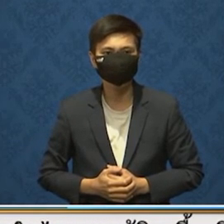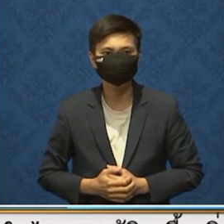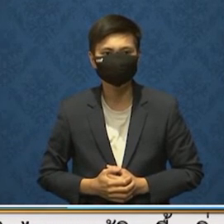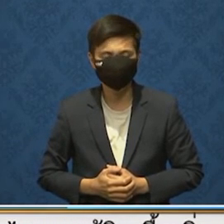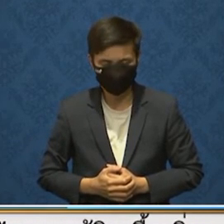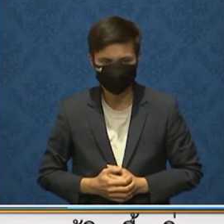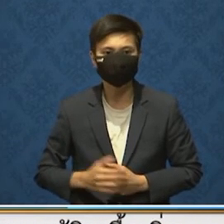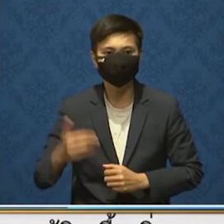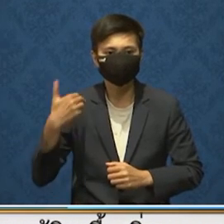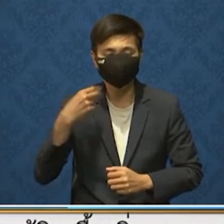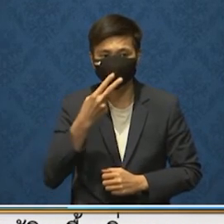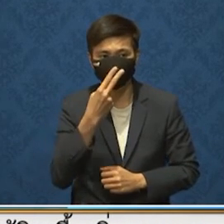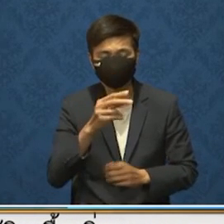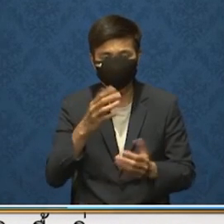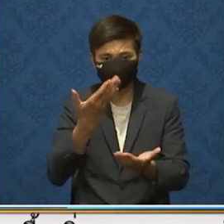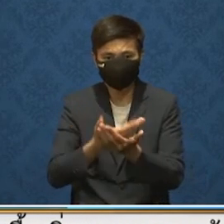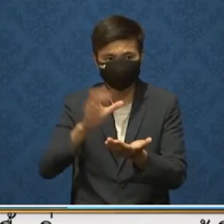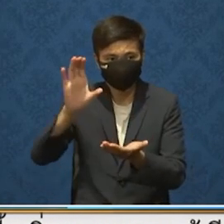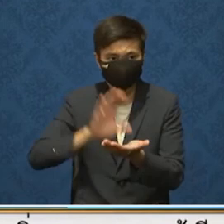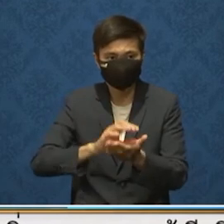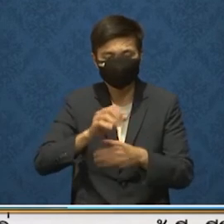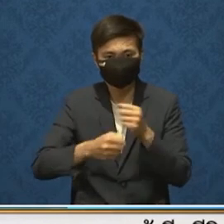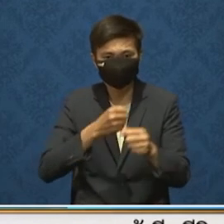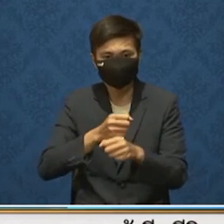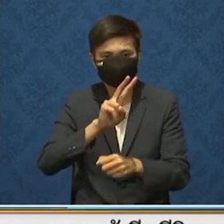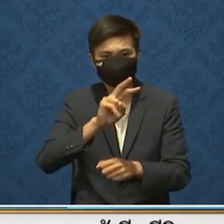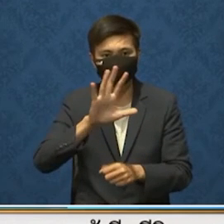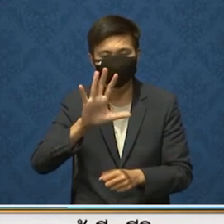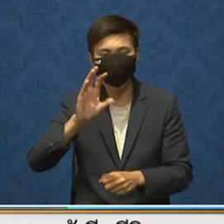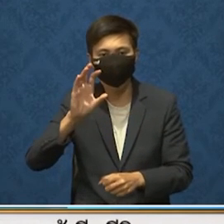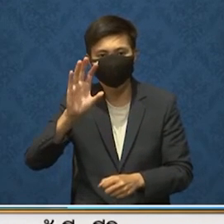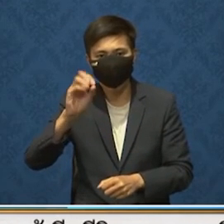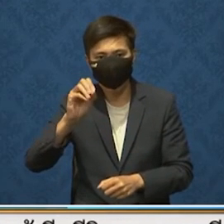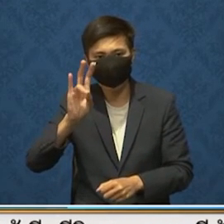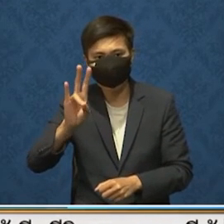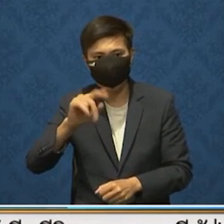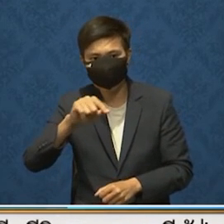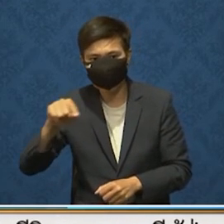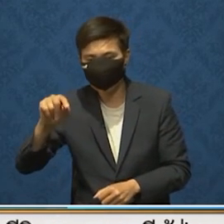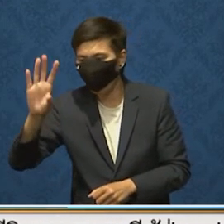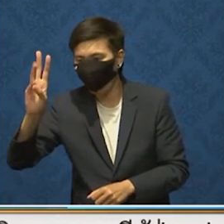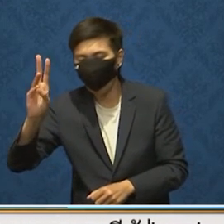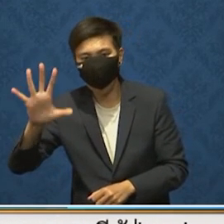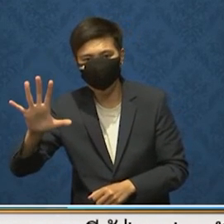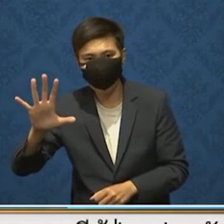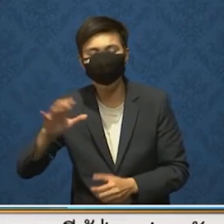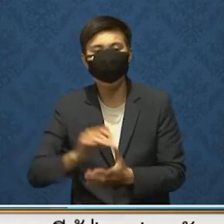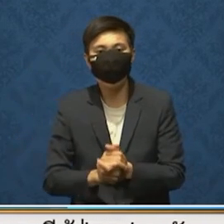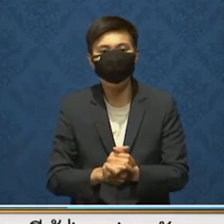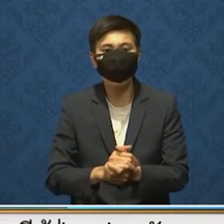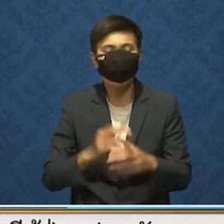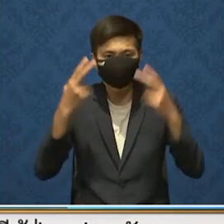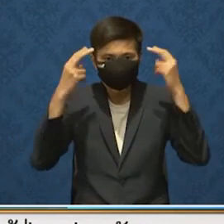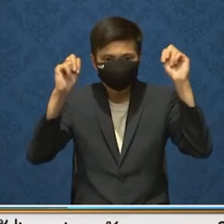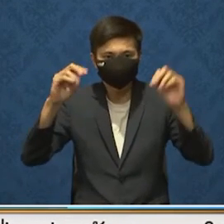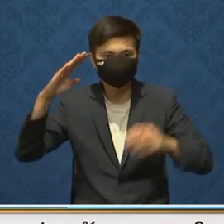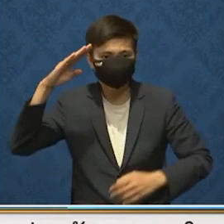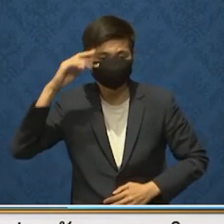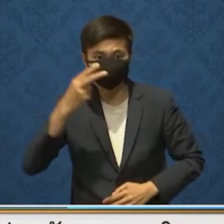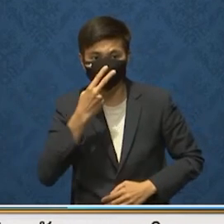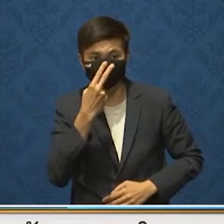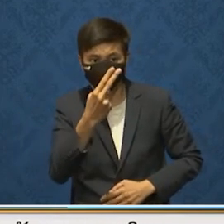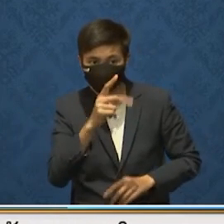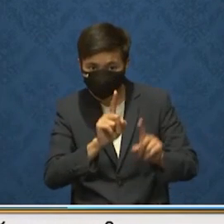57ถึง 2565ตั้งแต่คุประยุติมลงตำแ่งใยงปรีท่ดูกราฟ